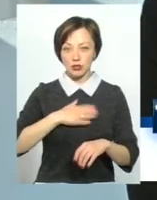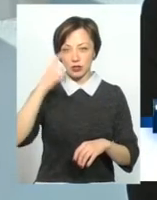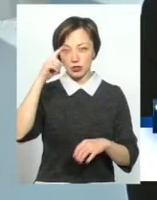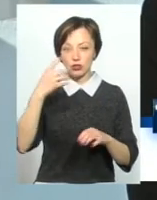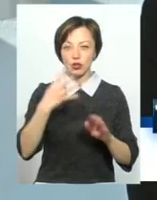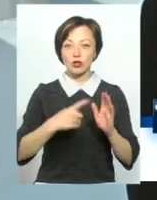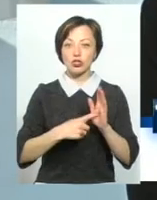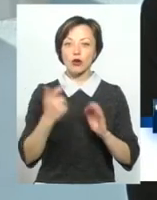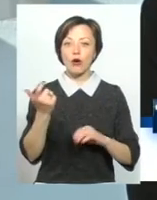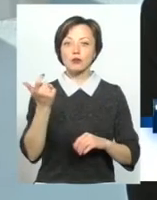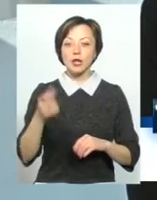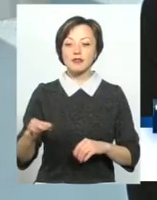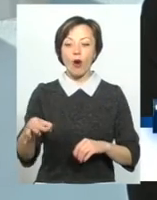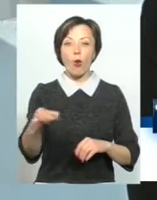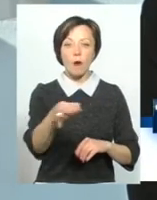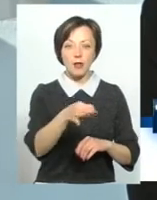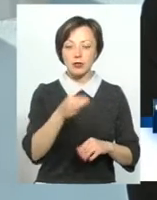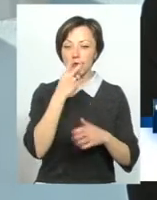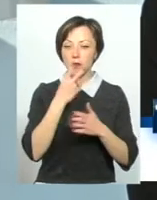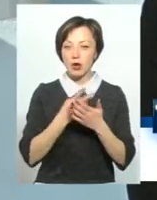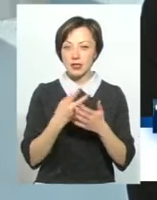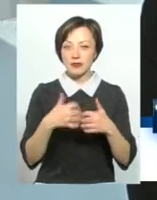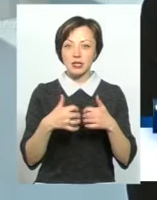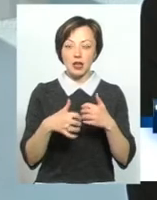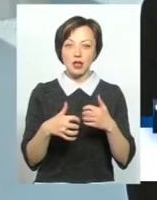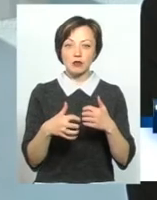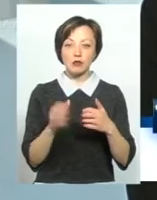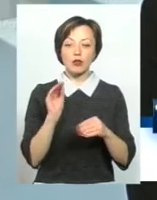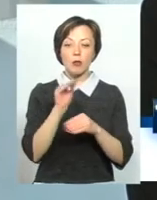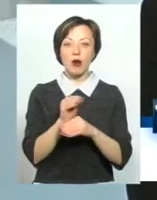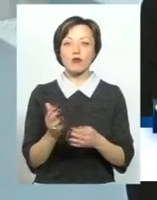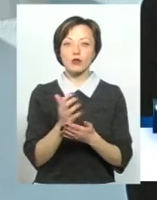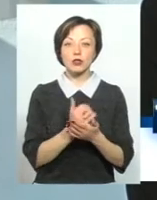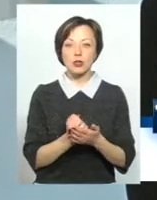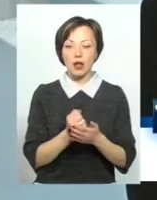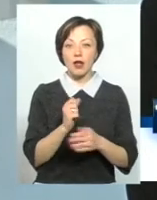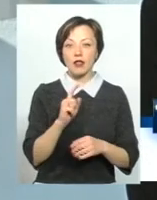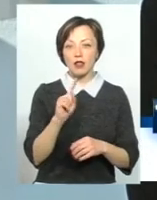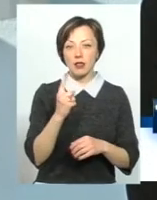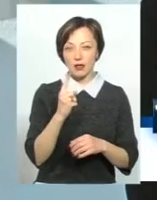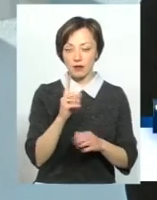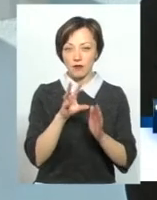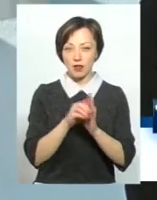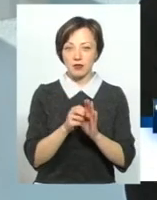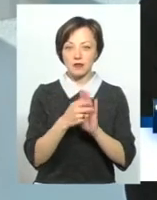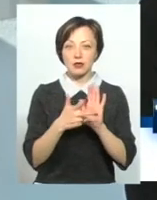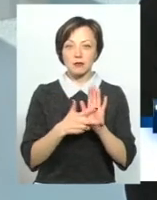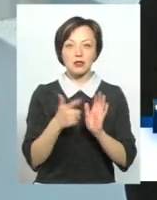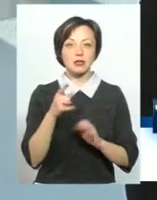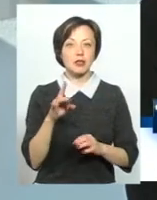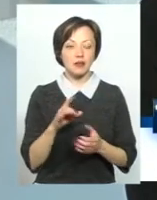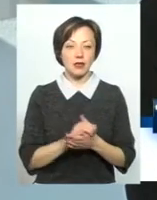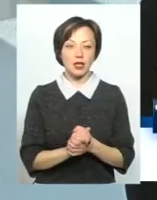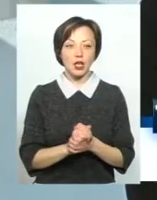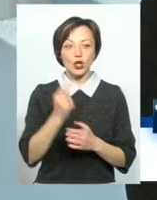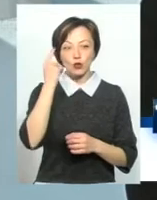46 господарствах області. І показала в середньому прибавку врожаю на одну вкладену гривню 18 гривень.